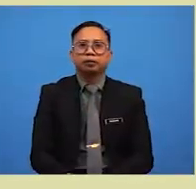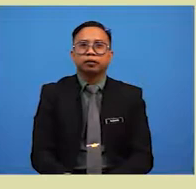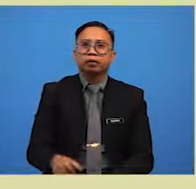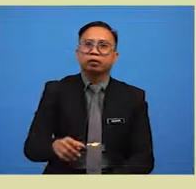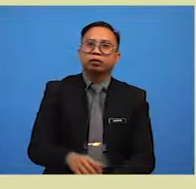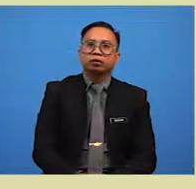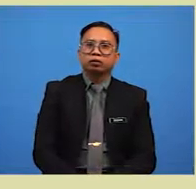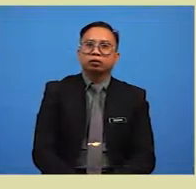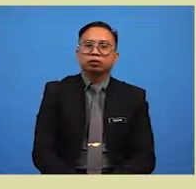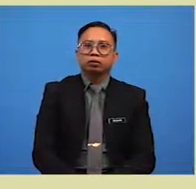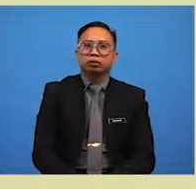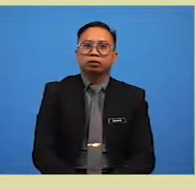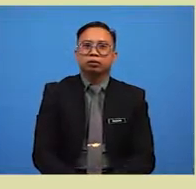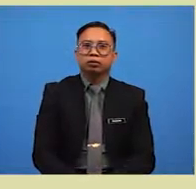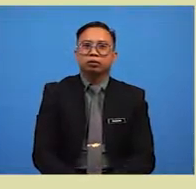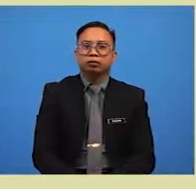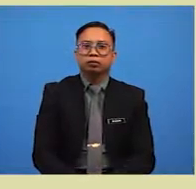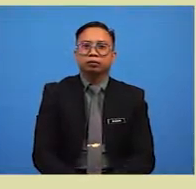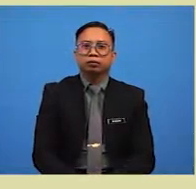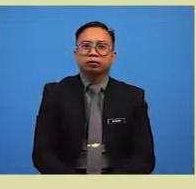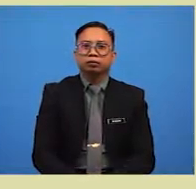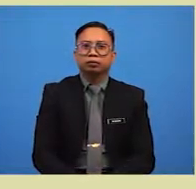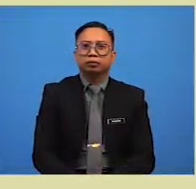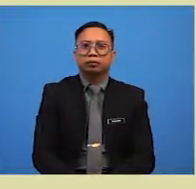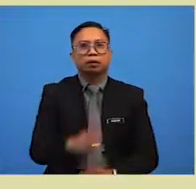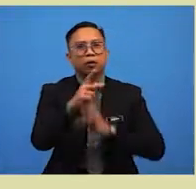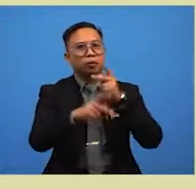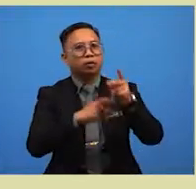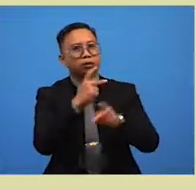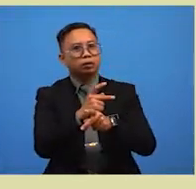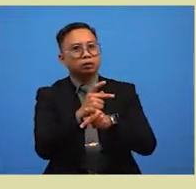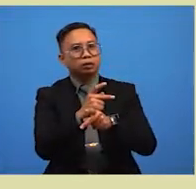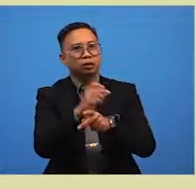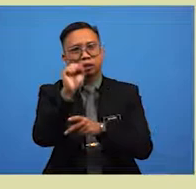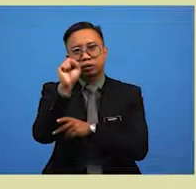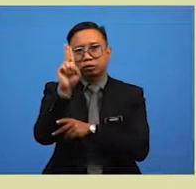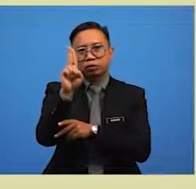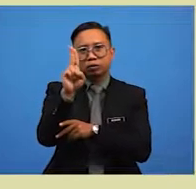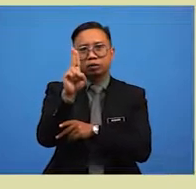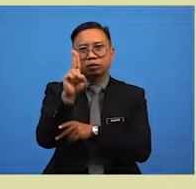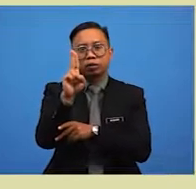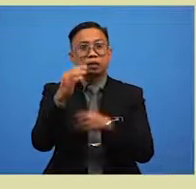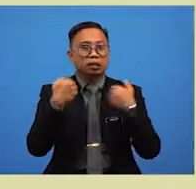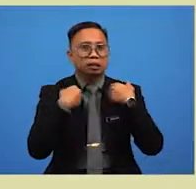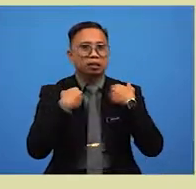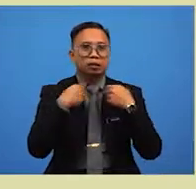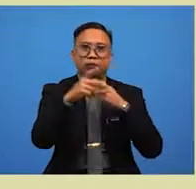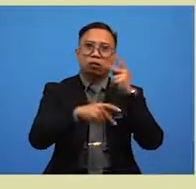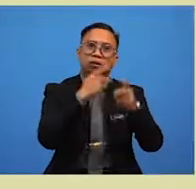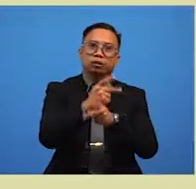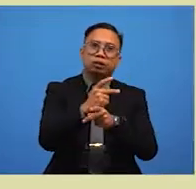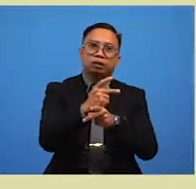SUBA from Hagasan. Proses lulu hawa fizikal terbahagi kepada